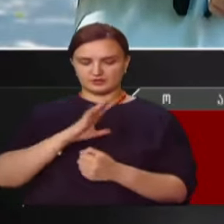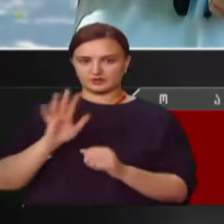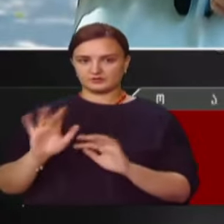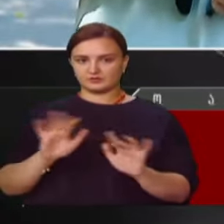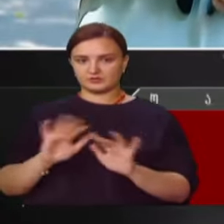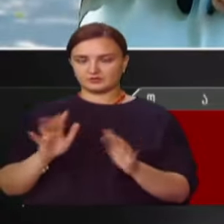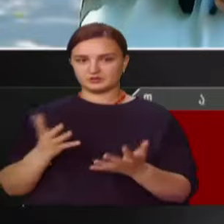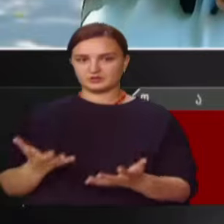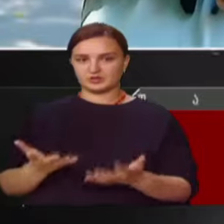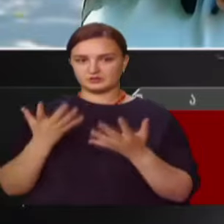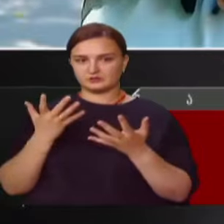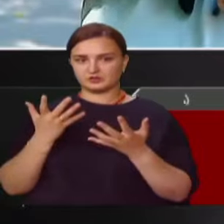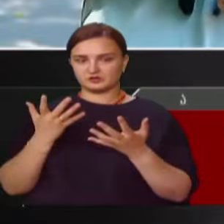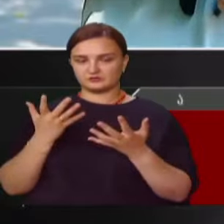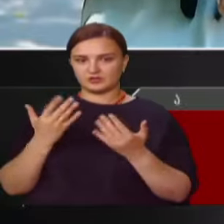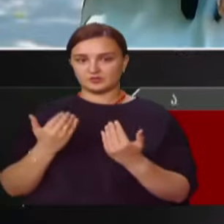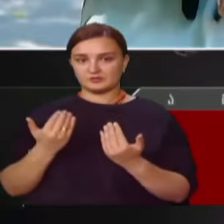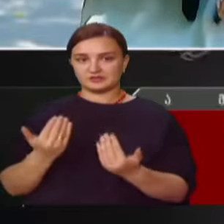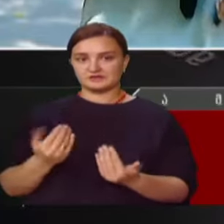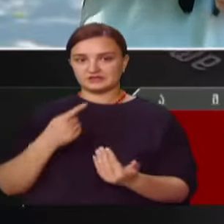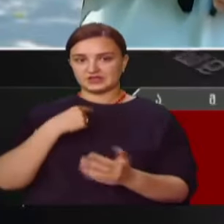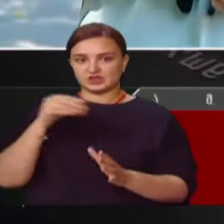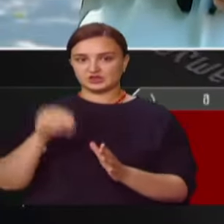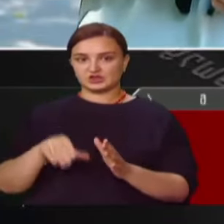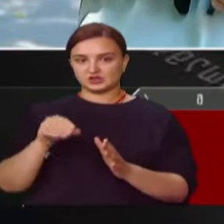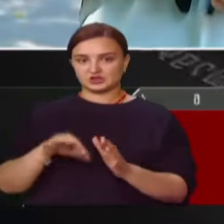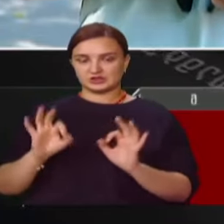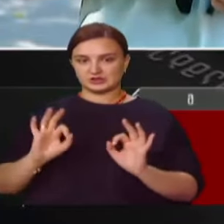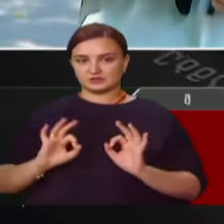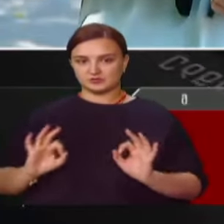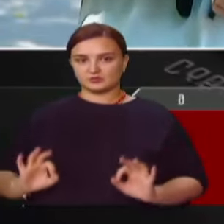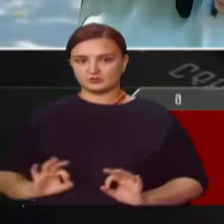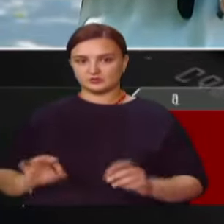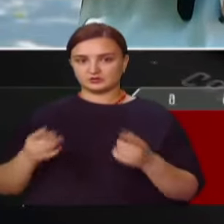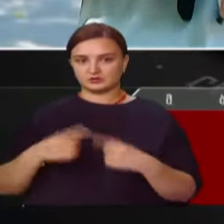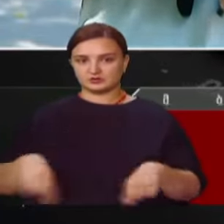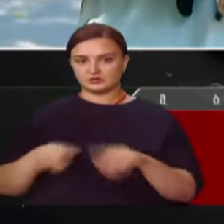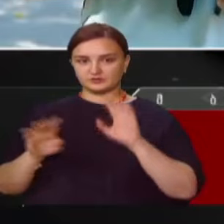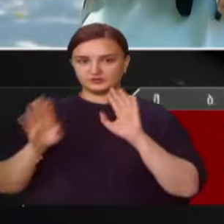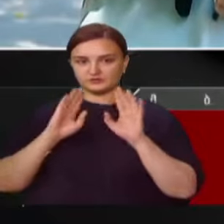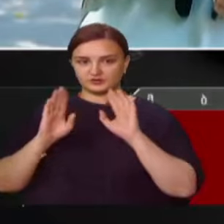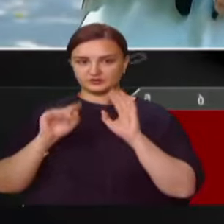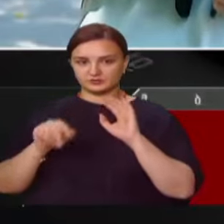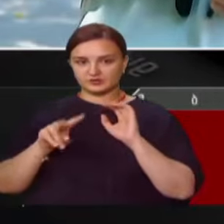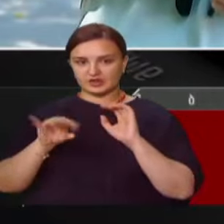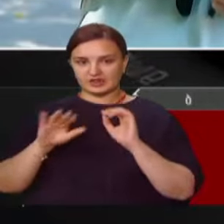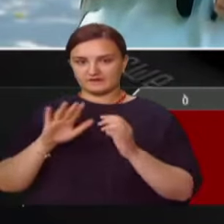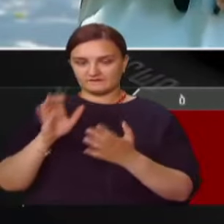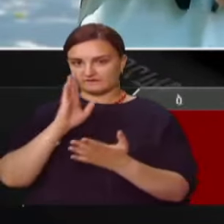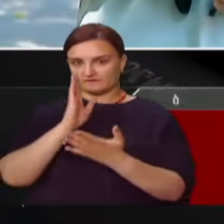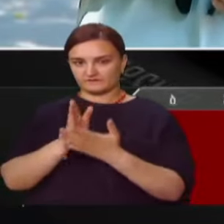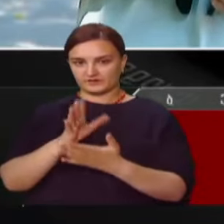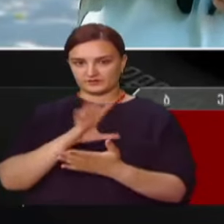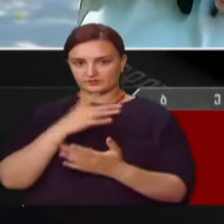პროცესის გამჭვირვალობის უზრუნველყოფისთვის კენჭისყრა საპროკურორო საბჭოს ფეისბუქ გვერდზე ლაივ სტრიმით